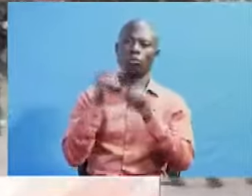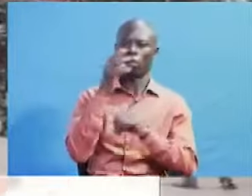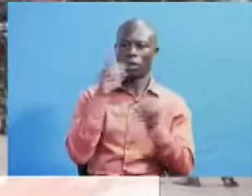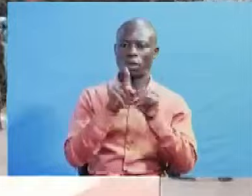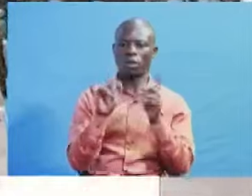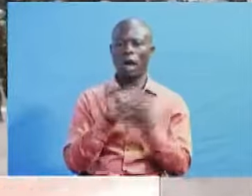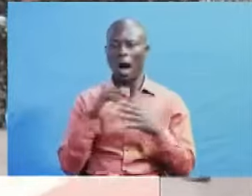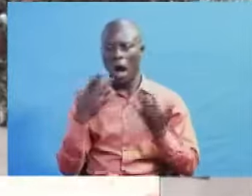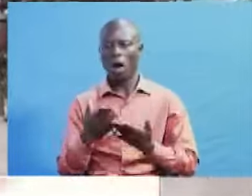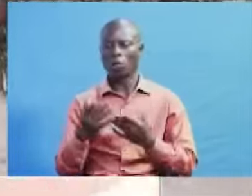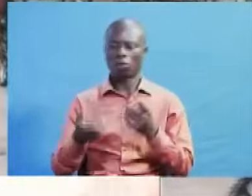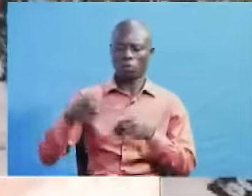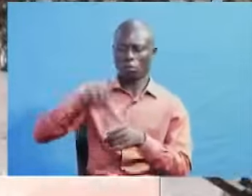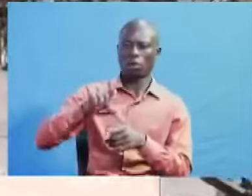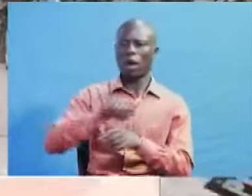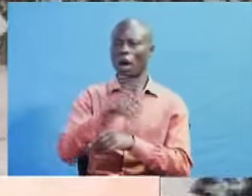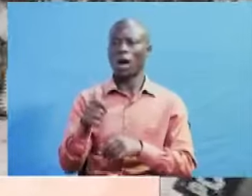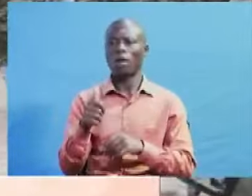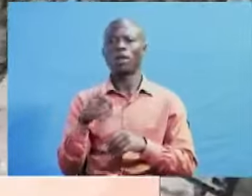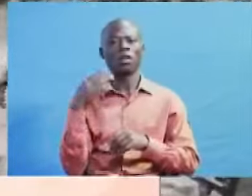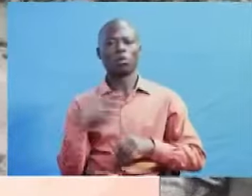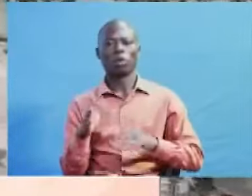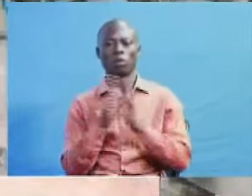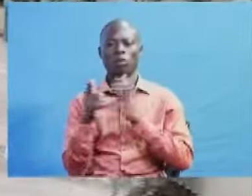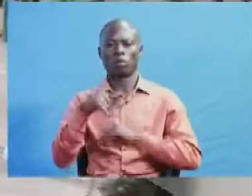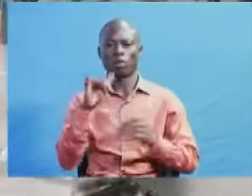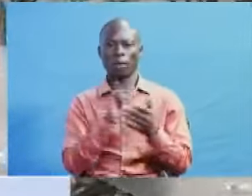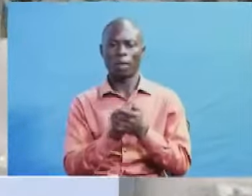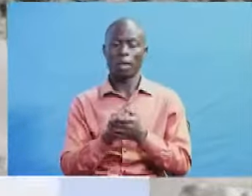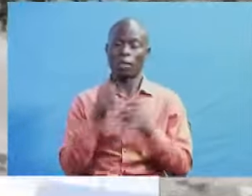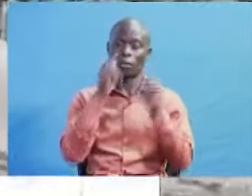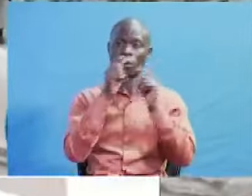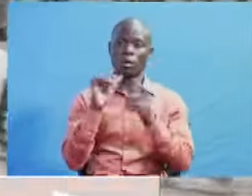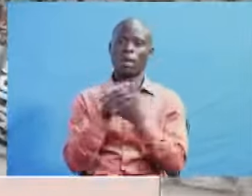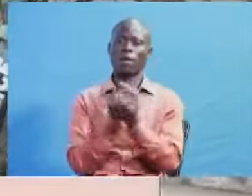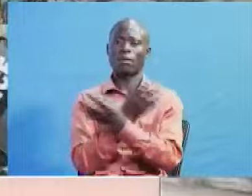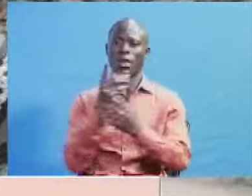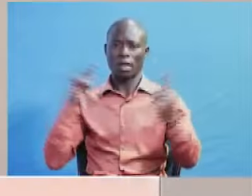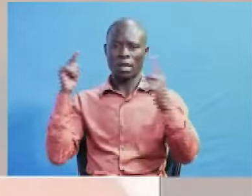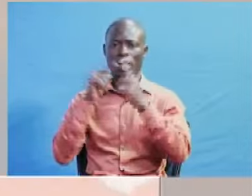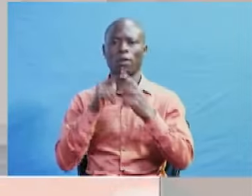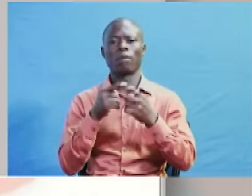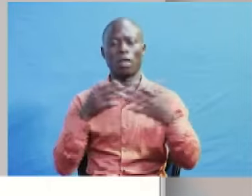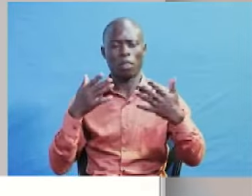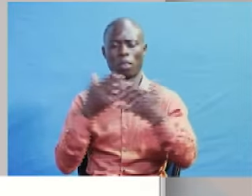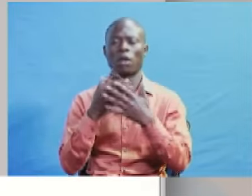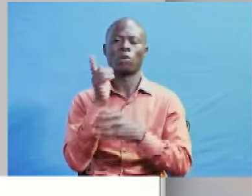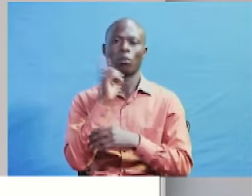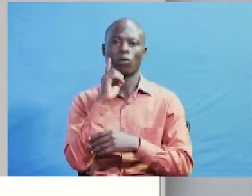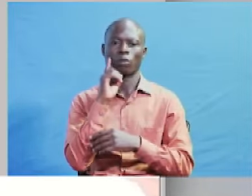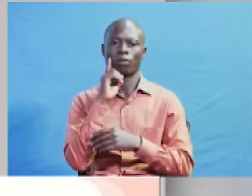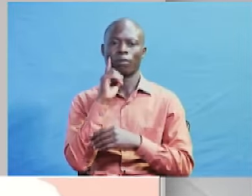ajili ya maongezi, ila wengine wamekataa ombi hilo huku maandamano mengine yakitarajiwa hapo kesho. Jumanne